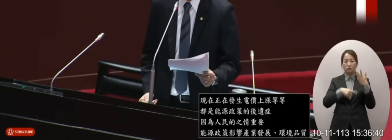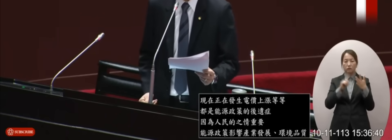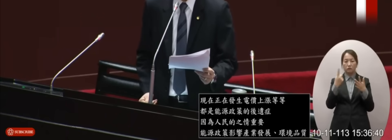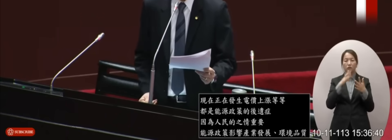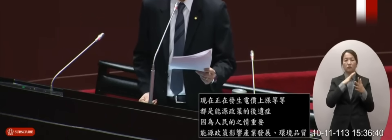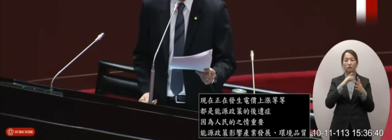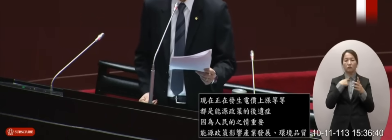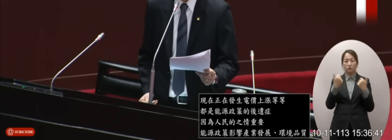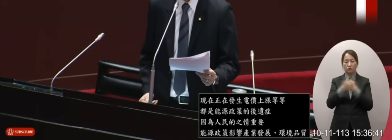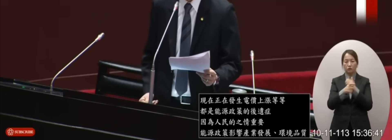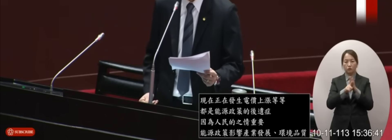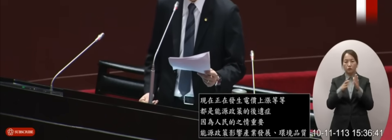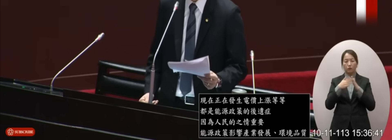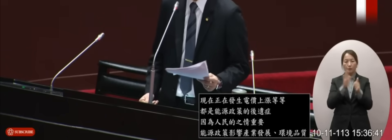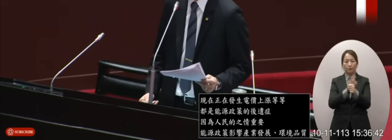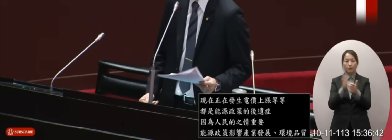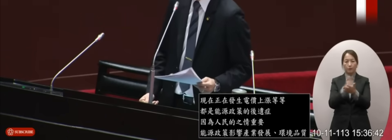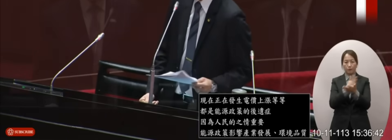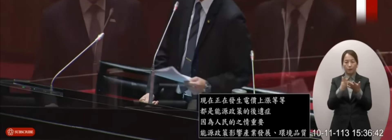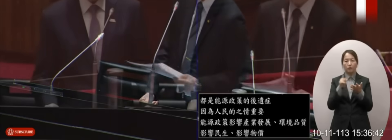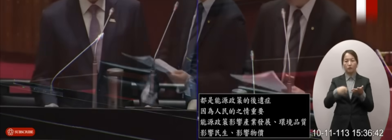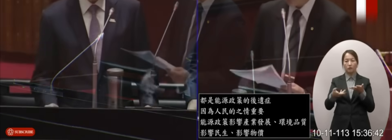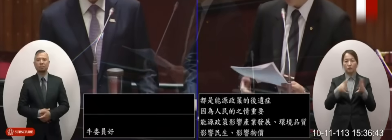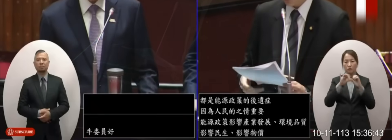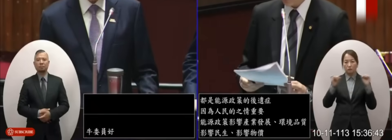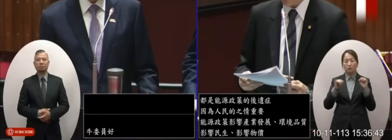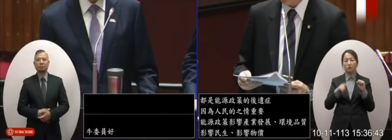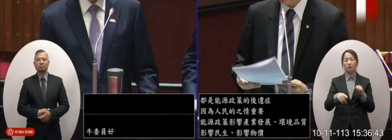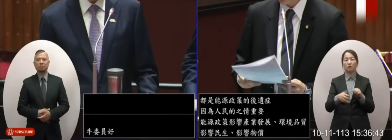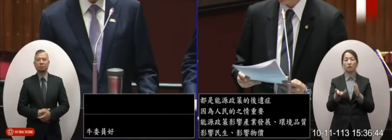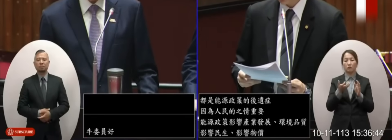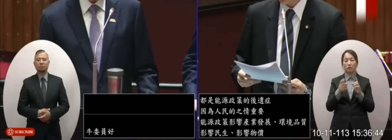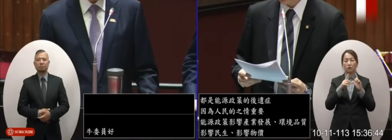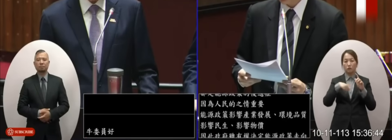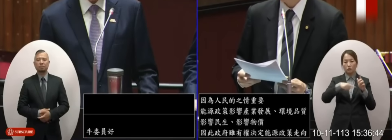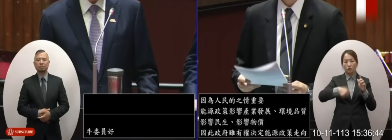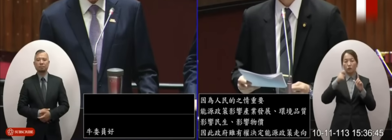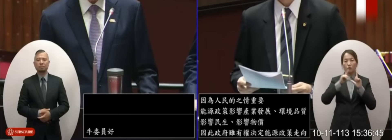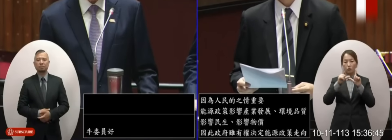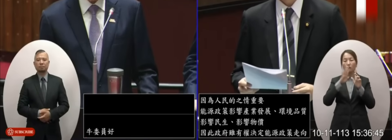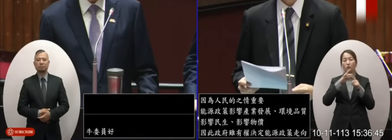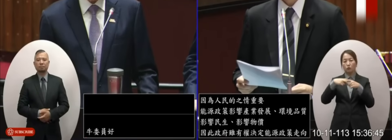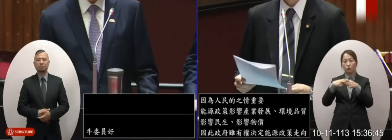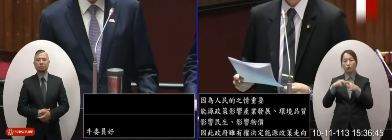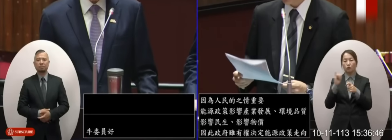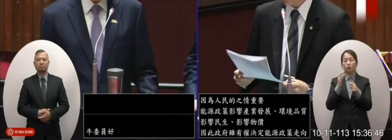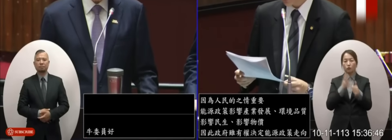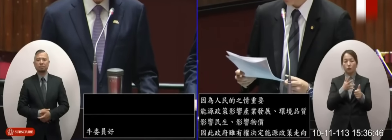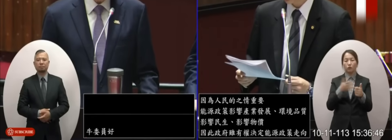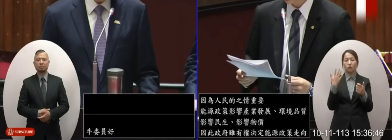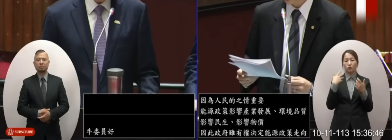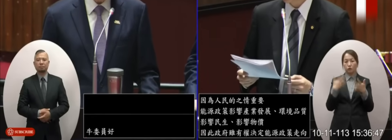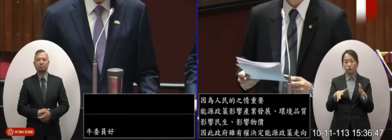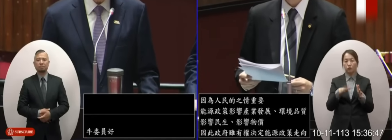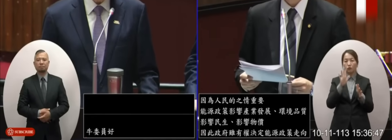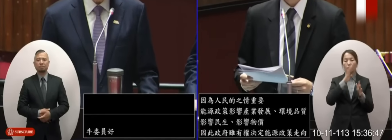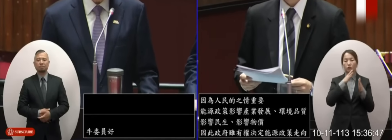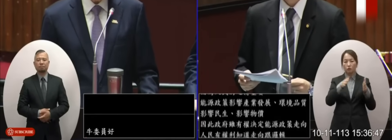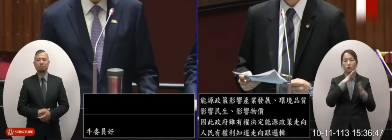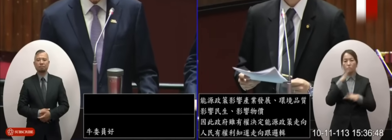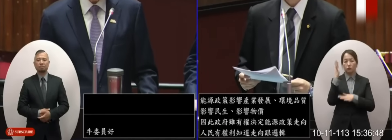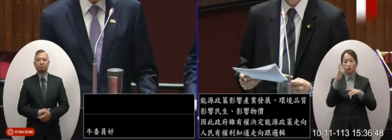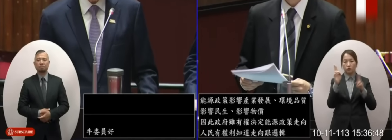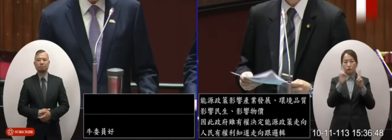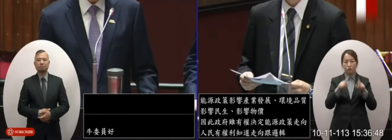这个责任要来厘清真相。刚刚院长回答这个李彦秀委员的质询的时候，曾经有讲能源政